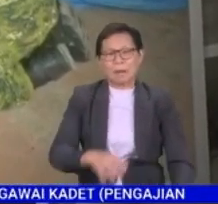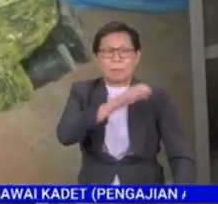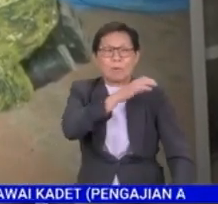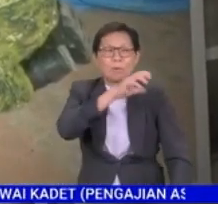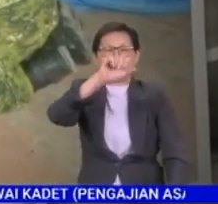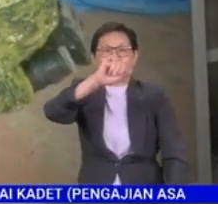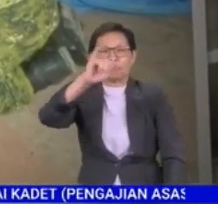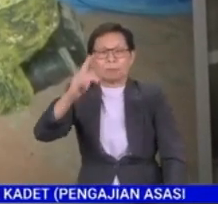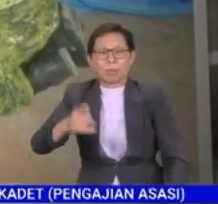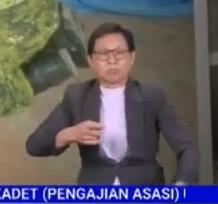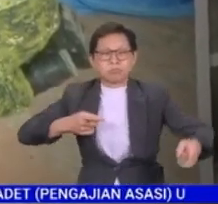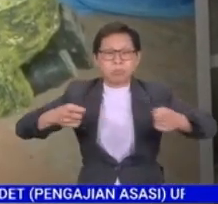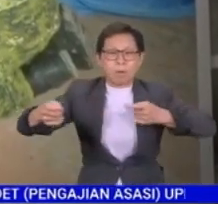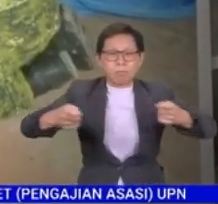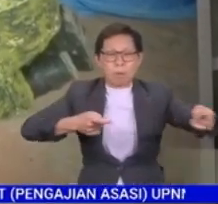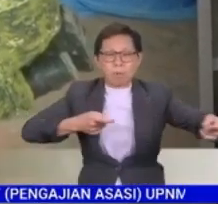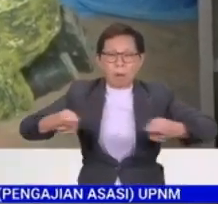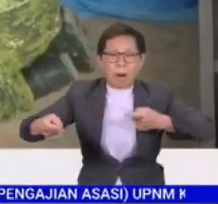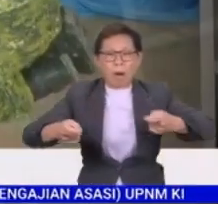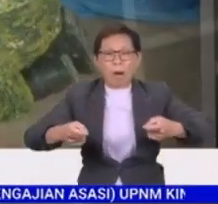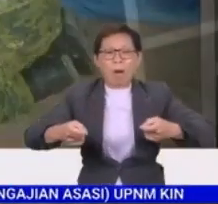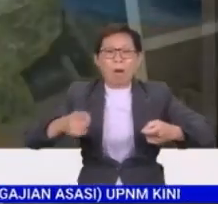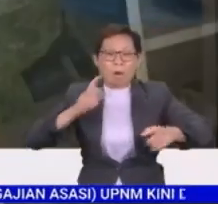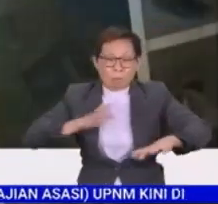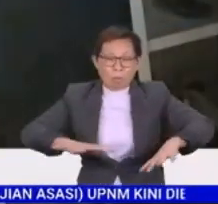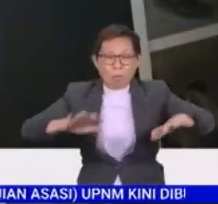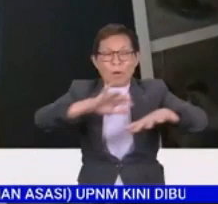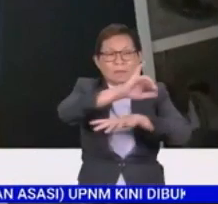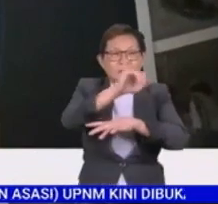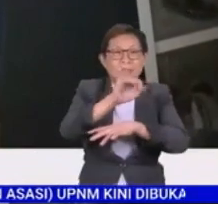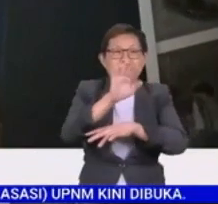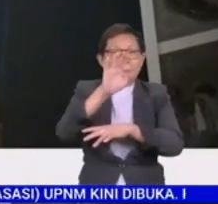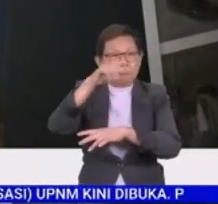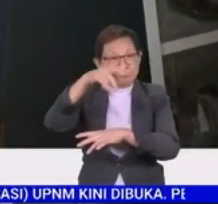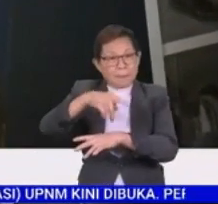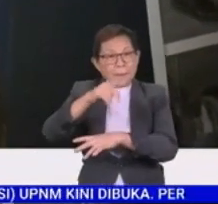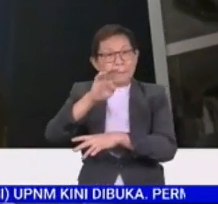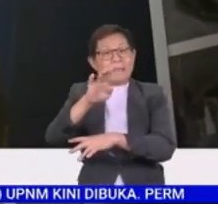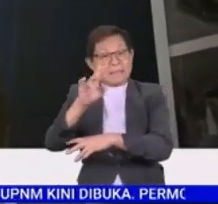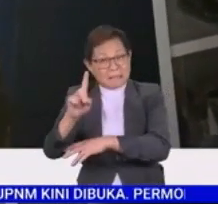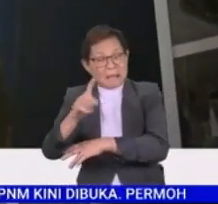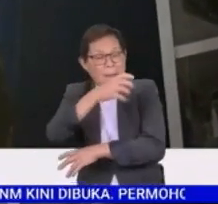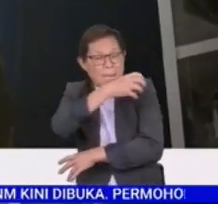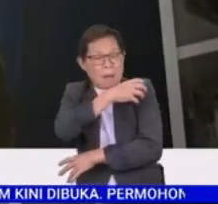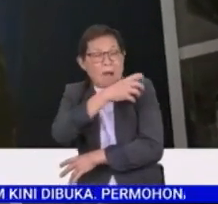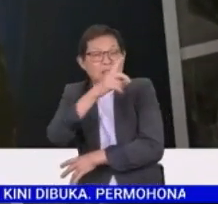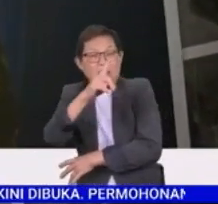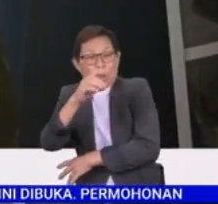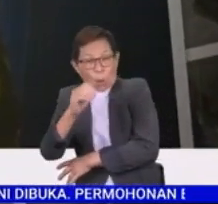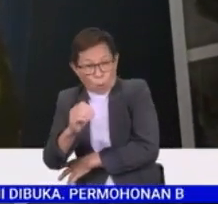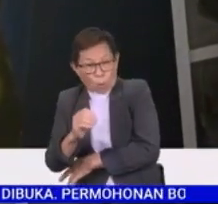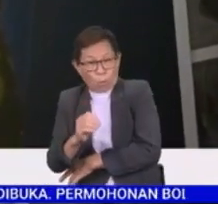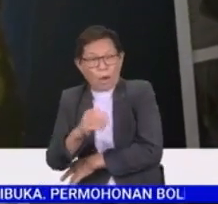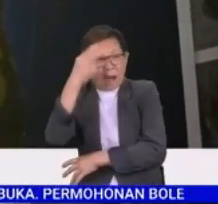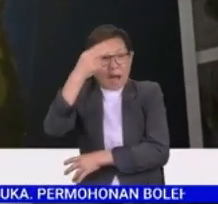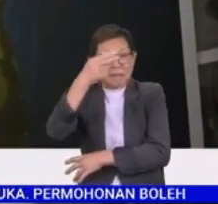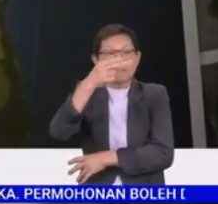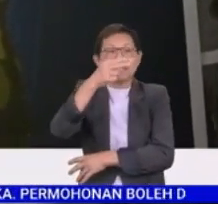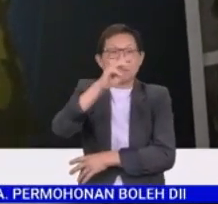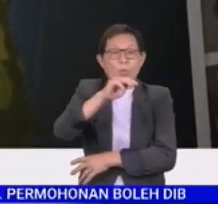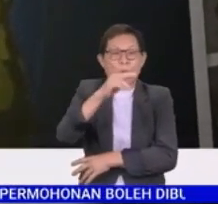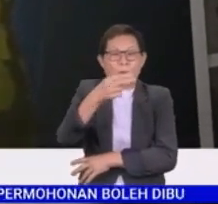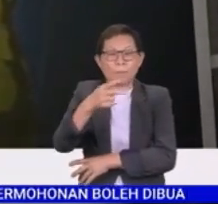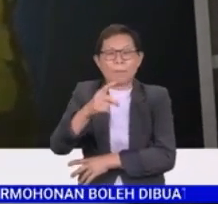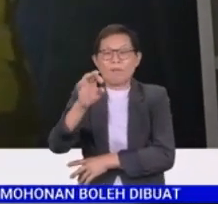jawatan kuasa pengurusan Bencana Daerah jpbd yang juga pegawai daerah tongod Haji Muhammad